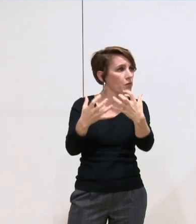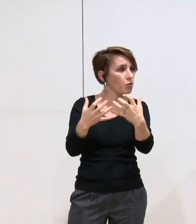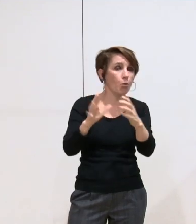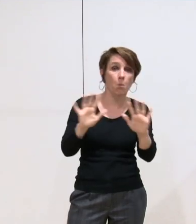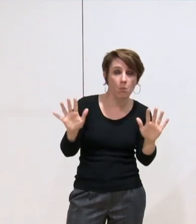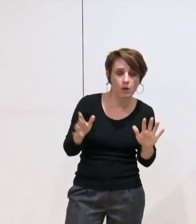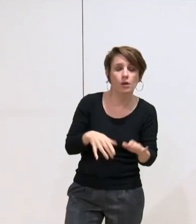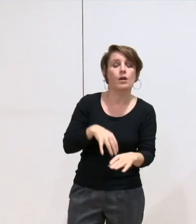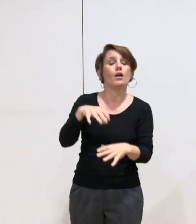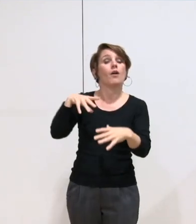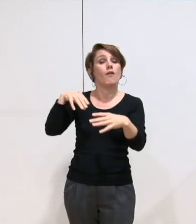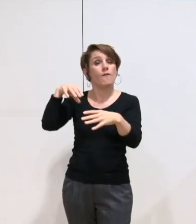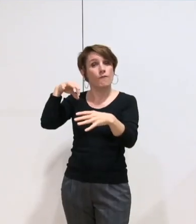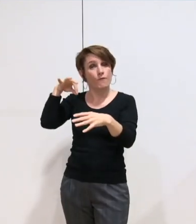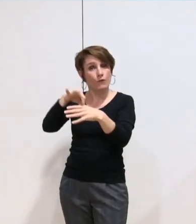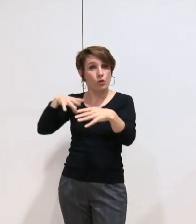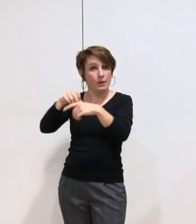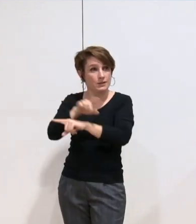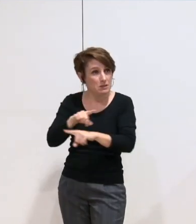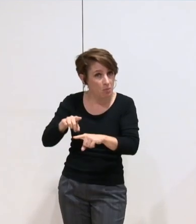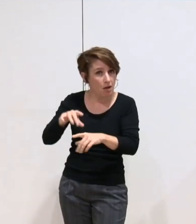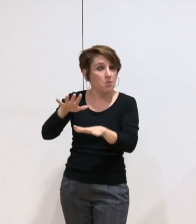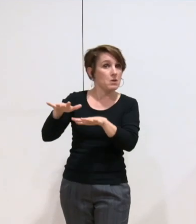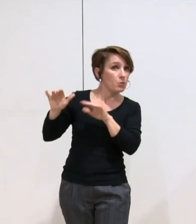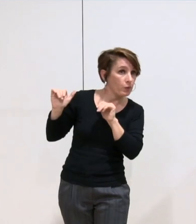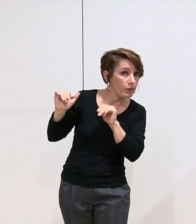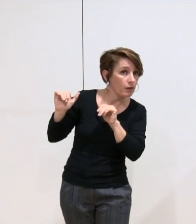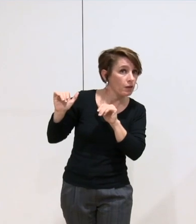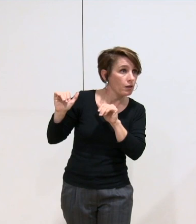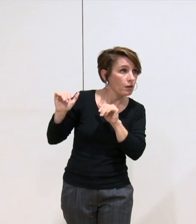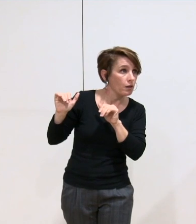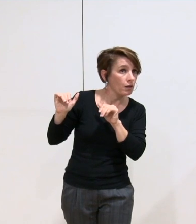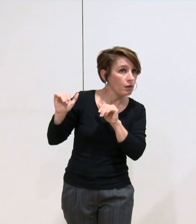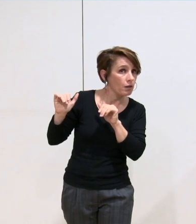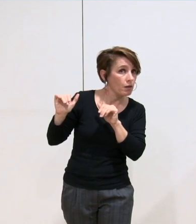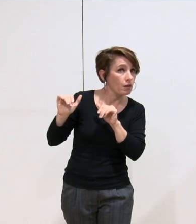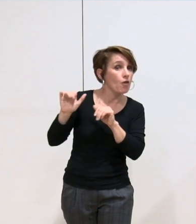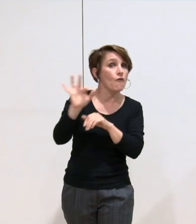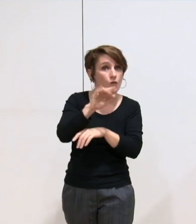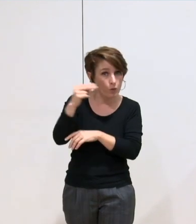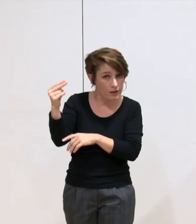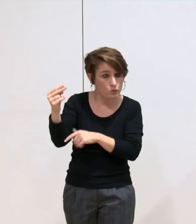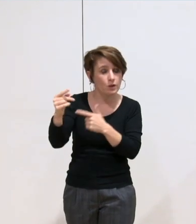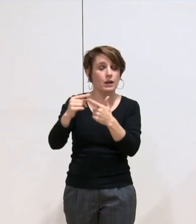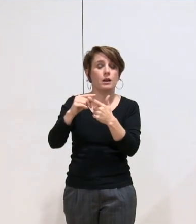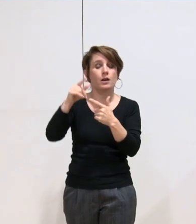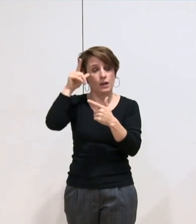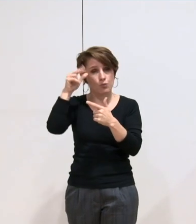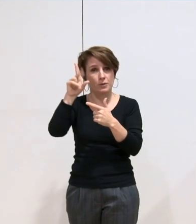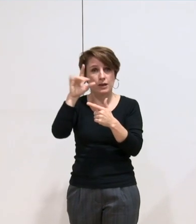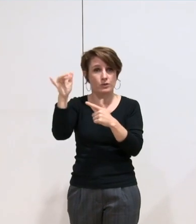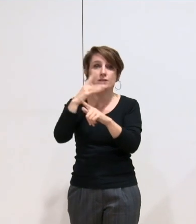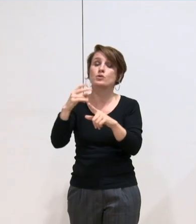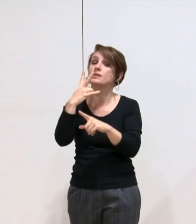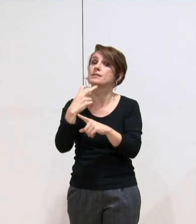aux voix. Qui ne prend pas part au vote ? Qui s'abstient ? Front National et Républicains, UDI, Société